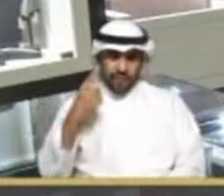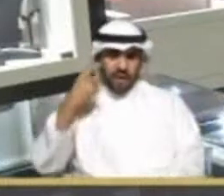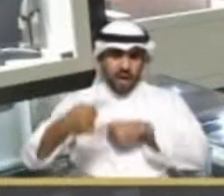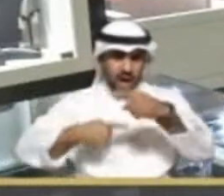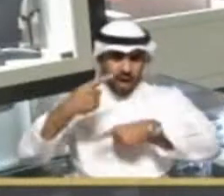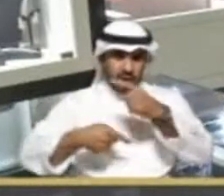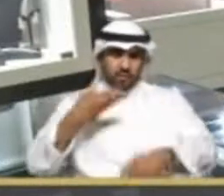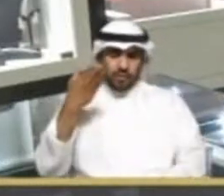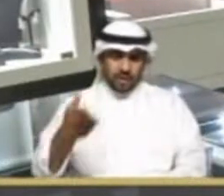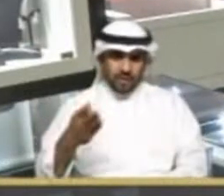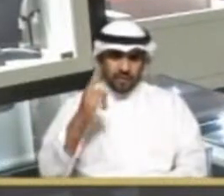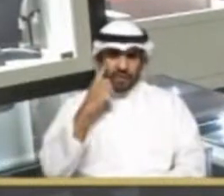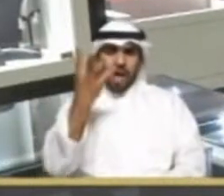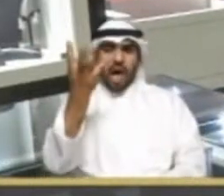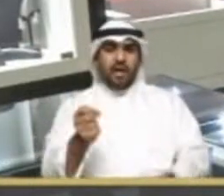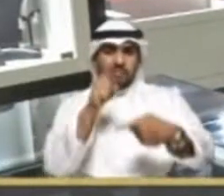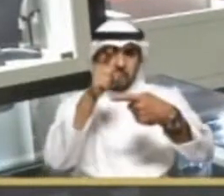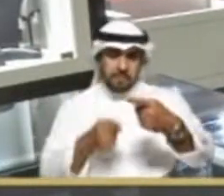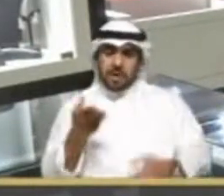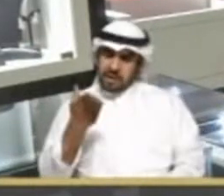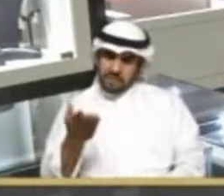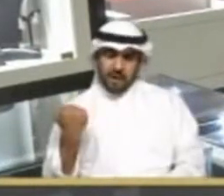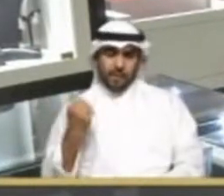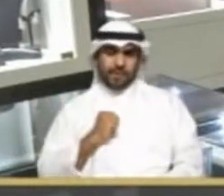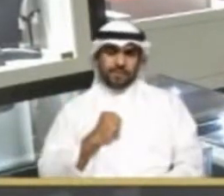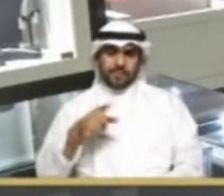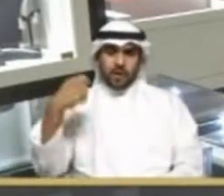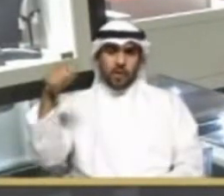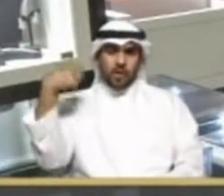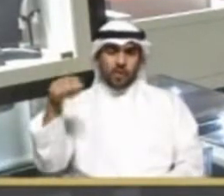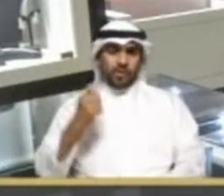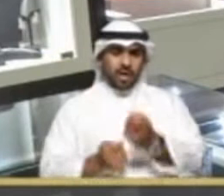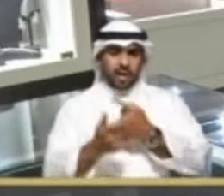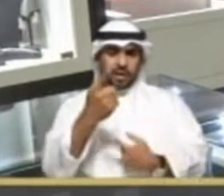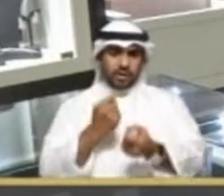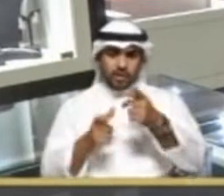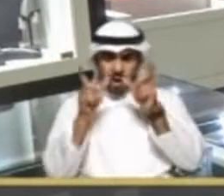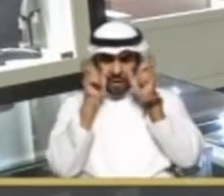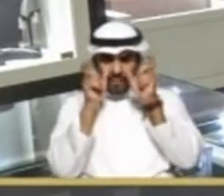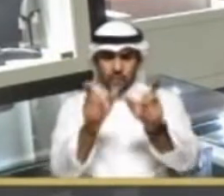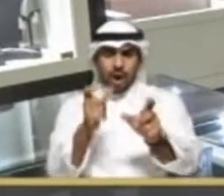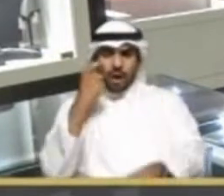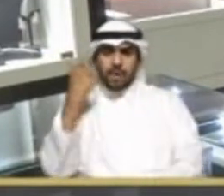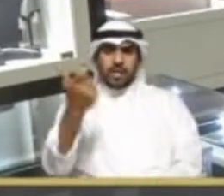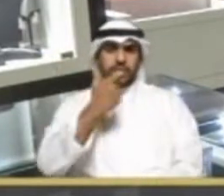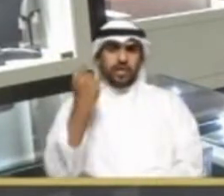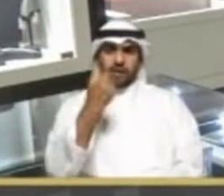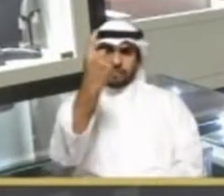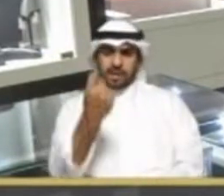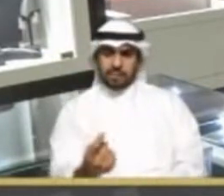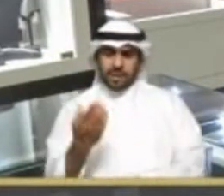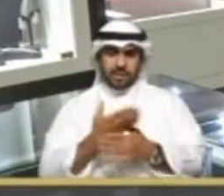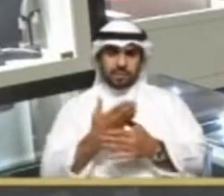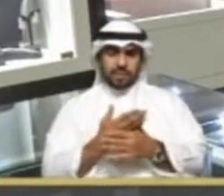المعارض. وزارة التجارة ما شاء الله مكفين وموفين ومقصرين، عندهم مراقبة حلوة على المجوهرات وقاعد يسهلون